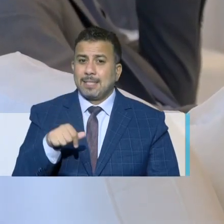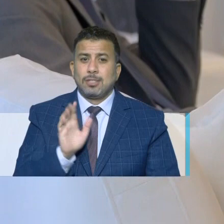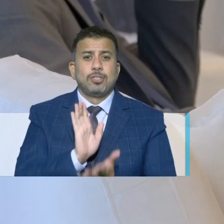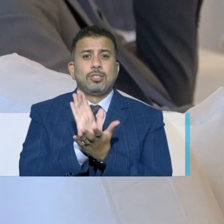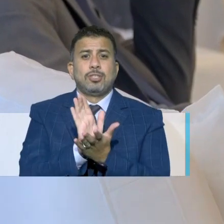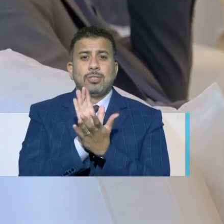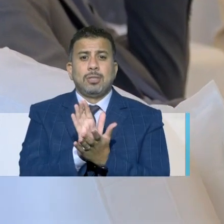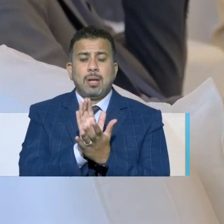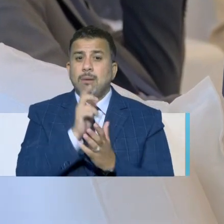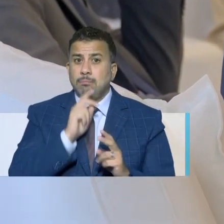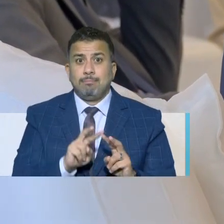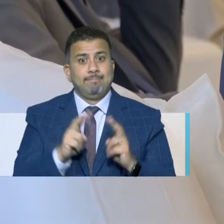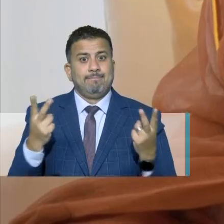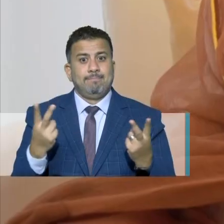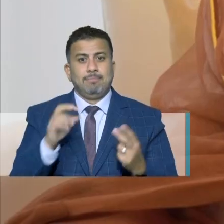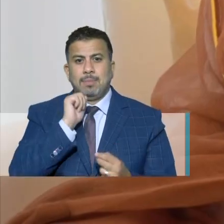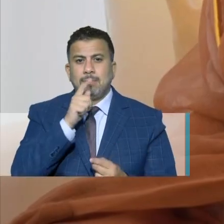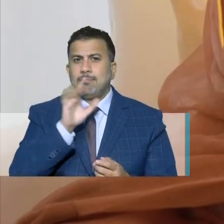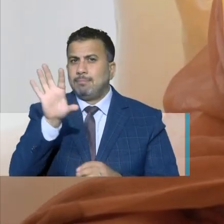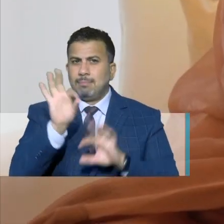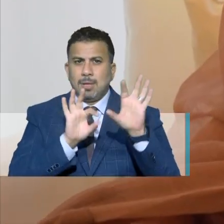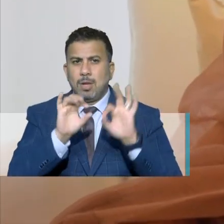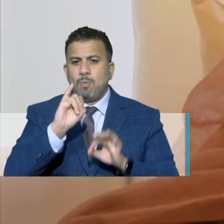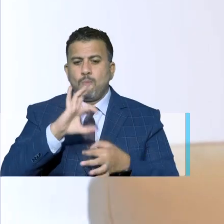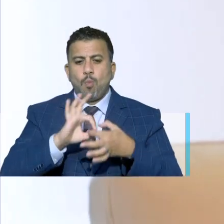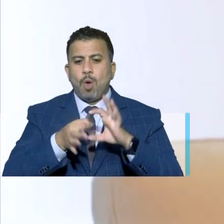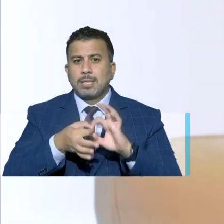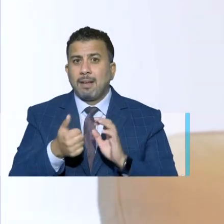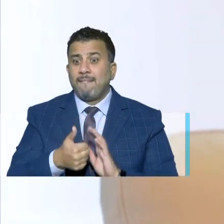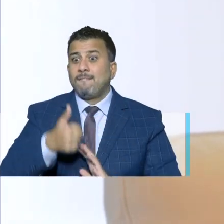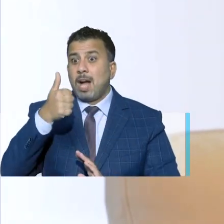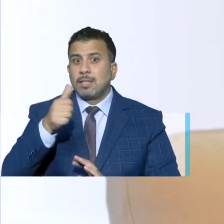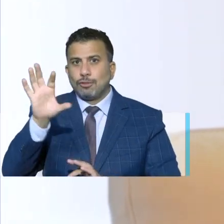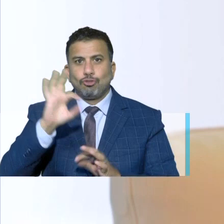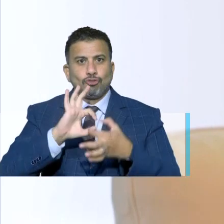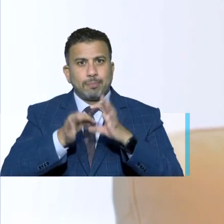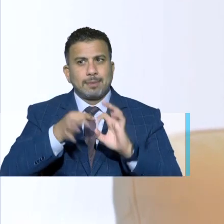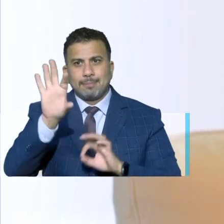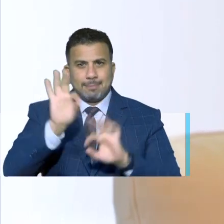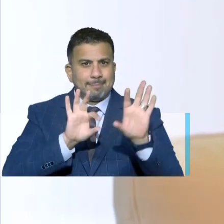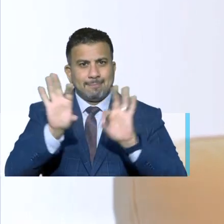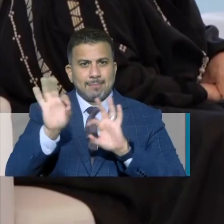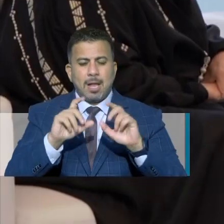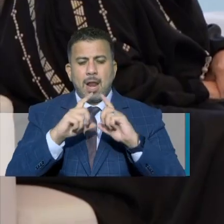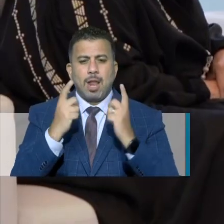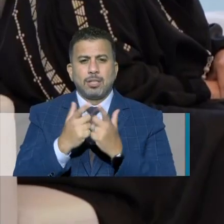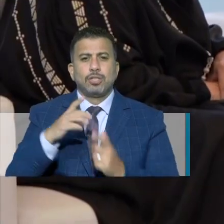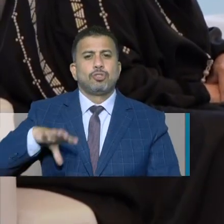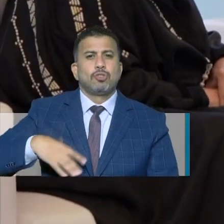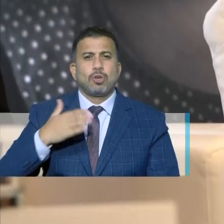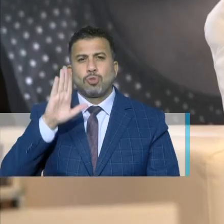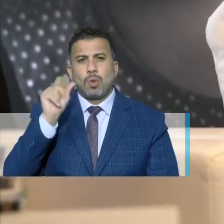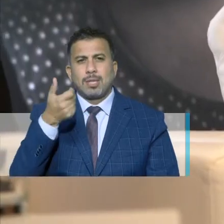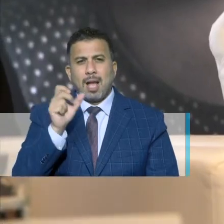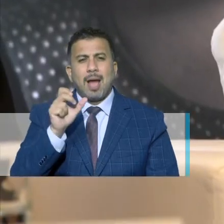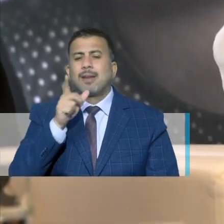الجائزه نقله نوعيه في اليه اختيار المؤسسه الفائزه حيث ضمت لجنه اختيار الفائزين كلا من الشيخ سلطان بن